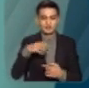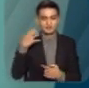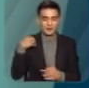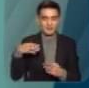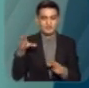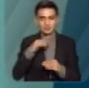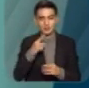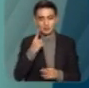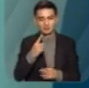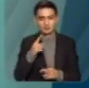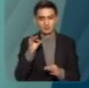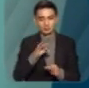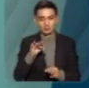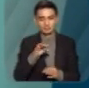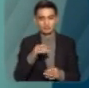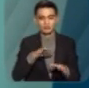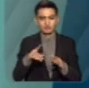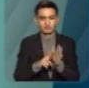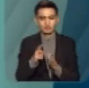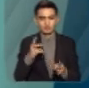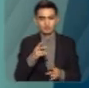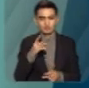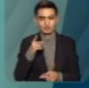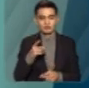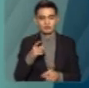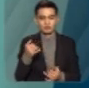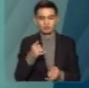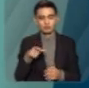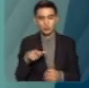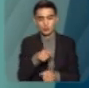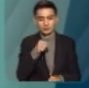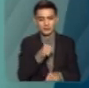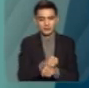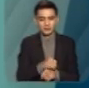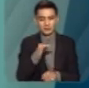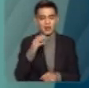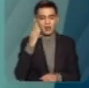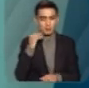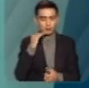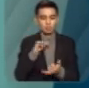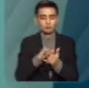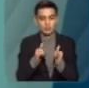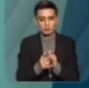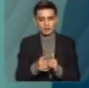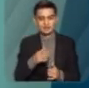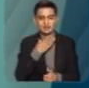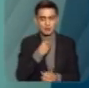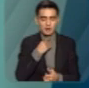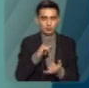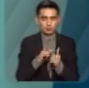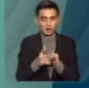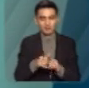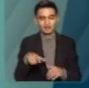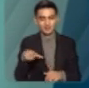таңда действует. Ол жолды жабу. Алматы мен Өскемен, Семей Өскемен